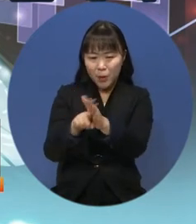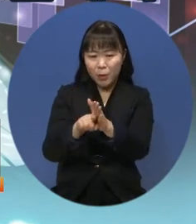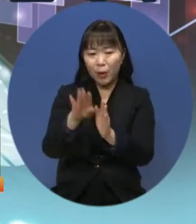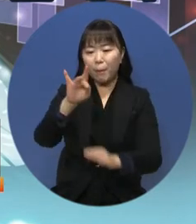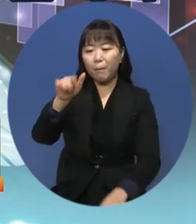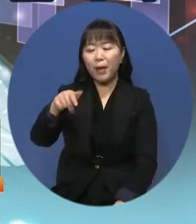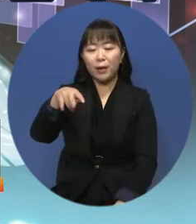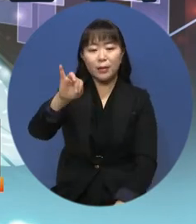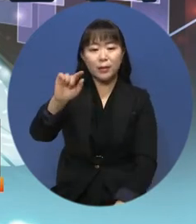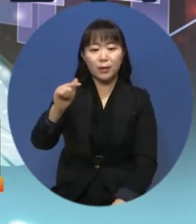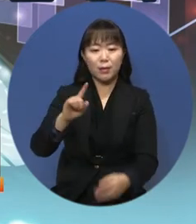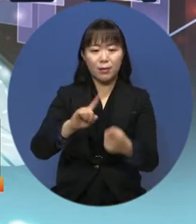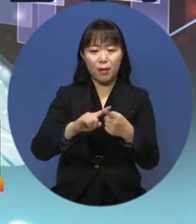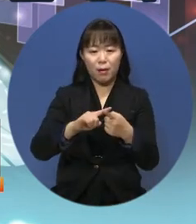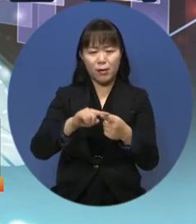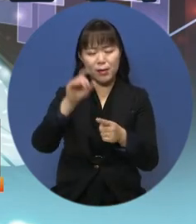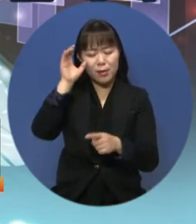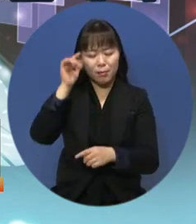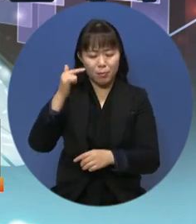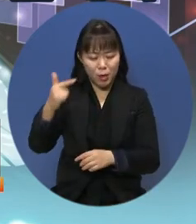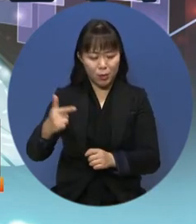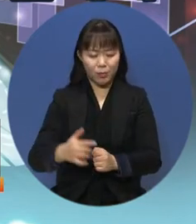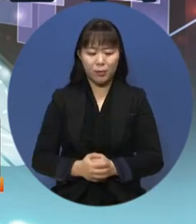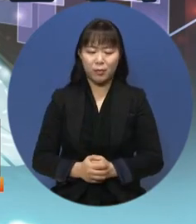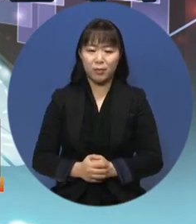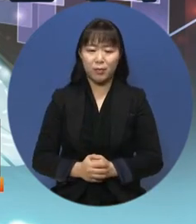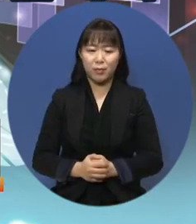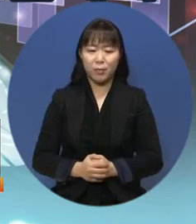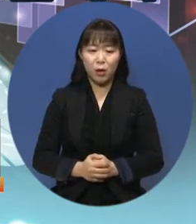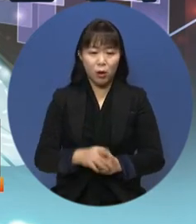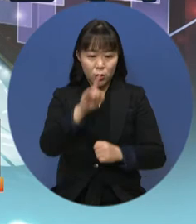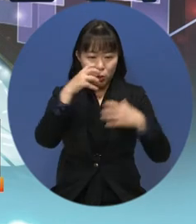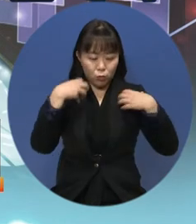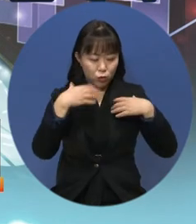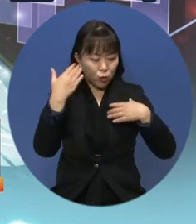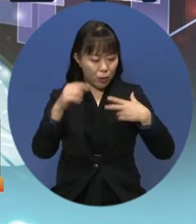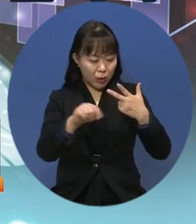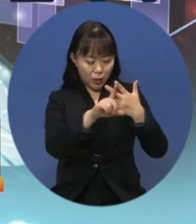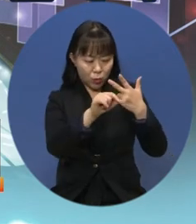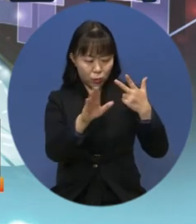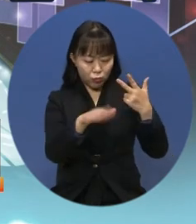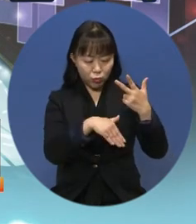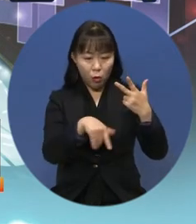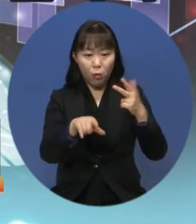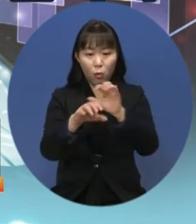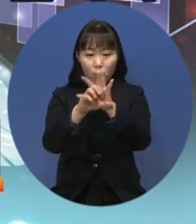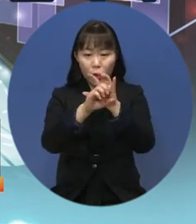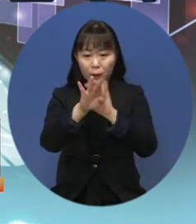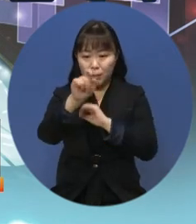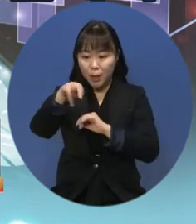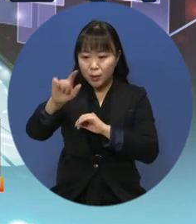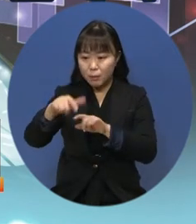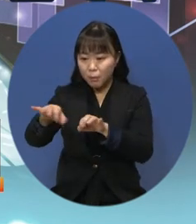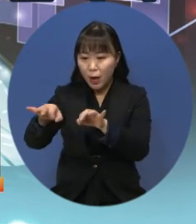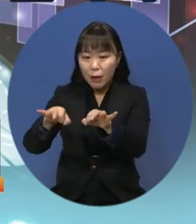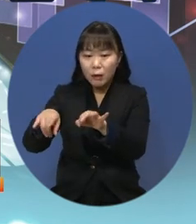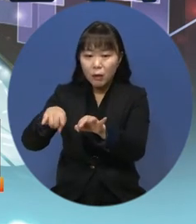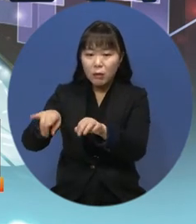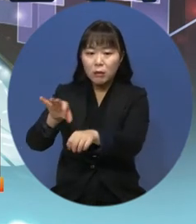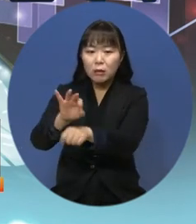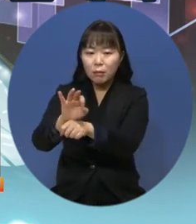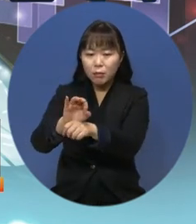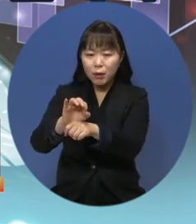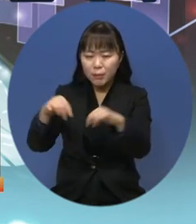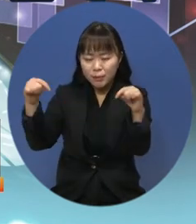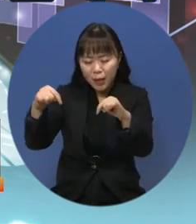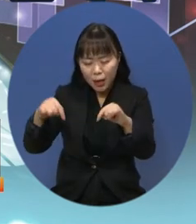기대가 커지고 있습니다 정부는 지난 7월부터 코로나 백신 시장에서 구매 협상 을